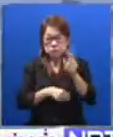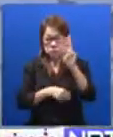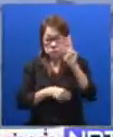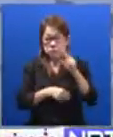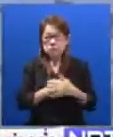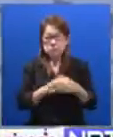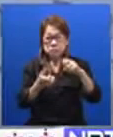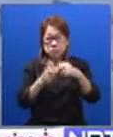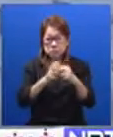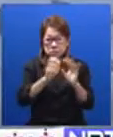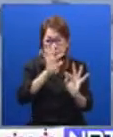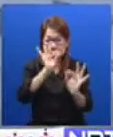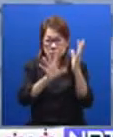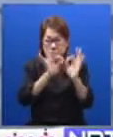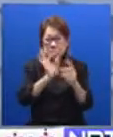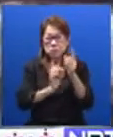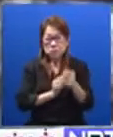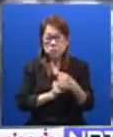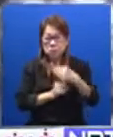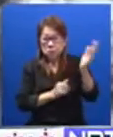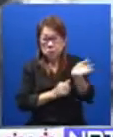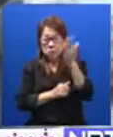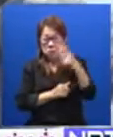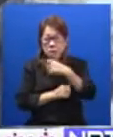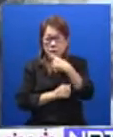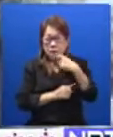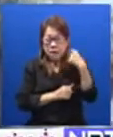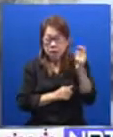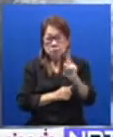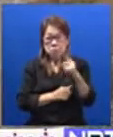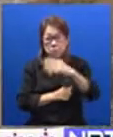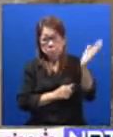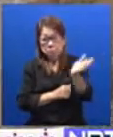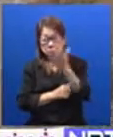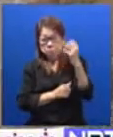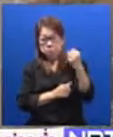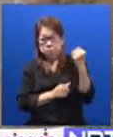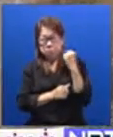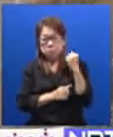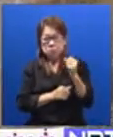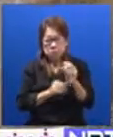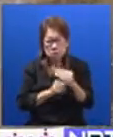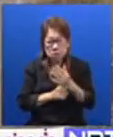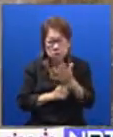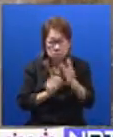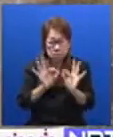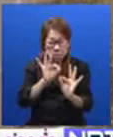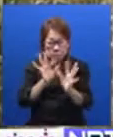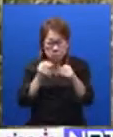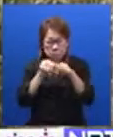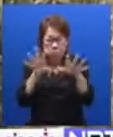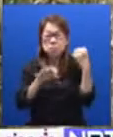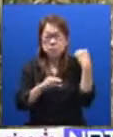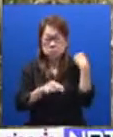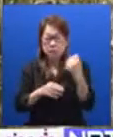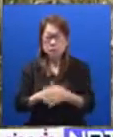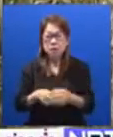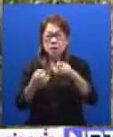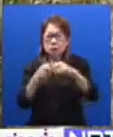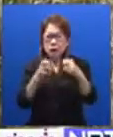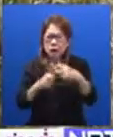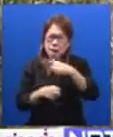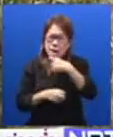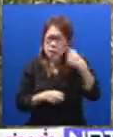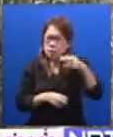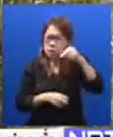เกิดอัคคีภัยเนื่องจากอากาศแห้งมากและมีลมแรงก็ทำให้ติดไฟได้ง่ายส่วนปัญหาภัยแล้งเกษ